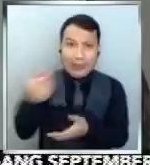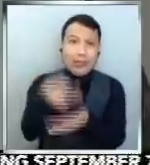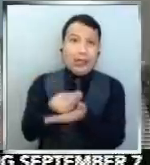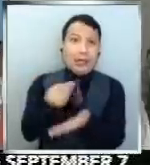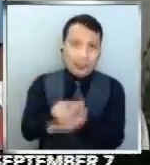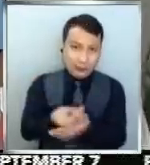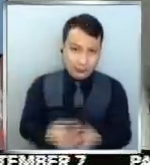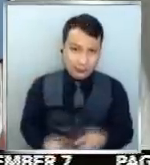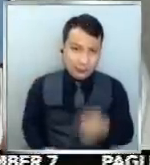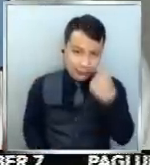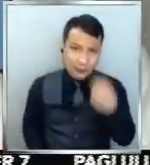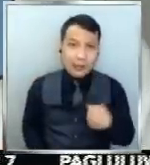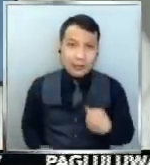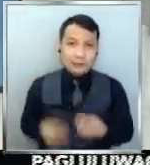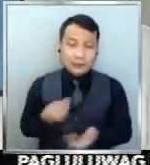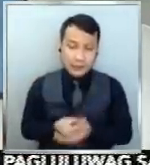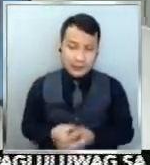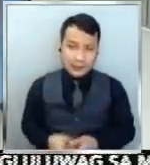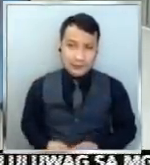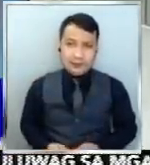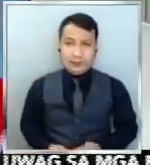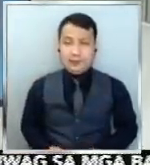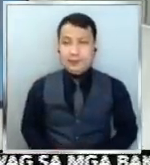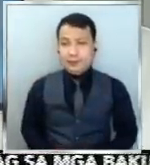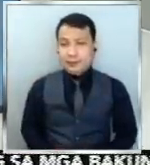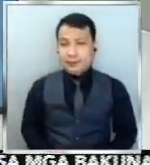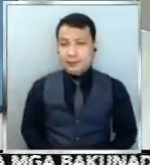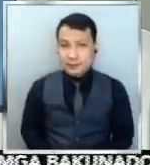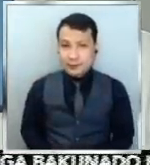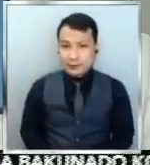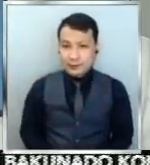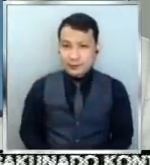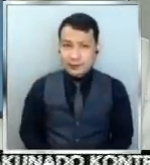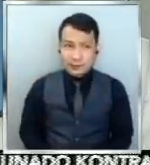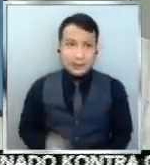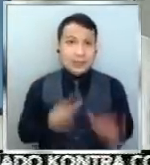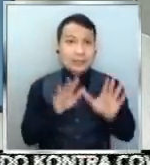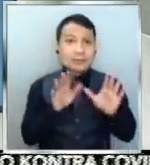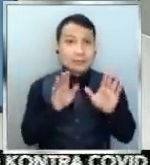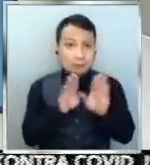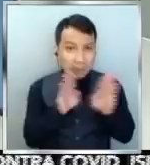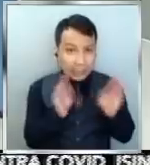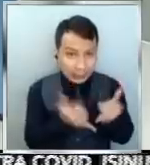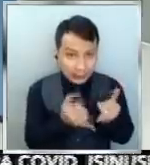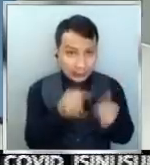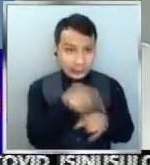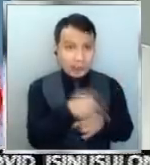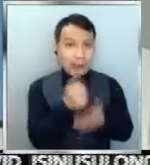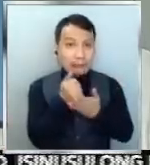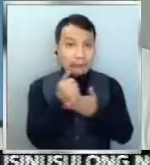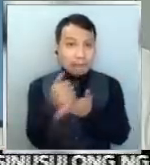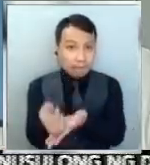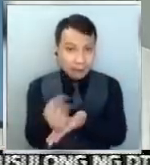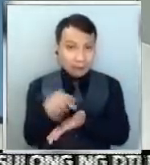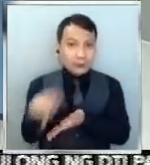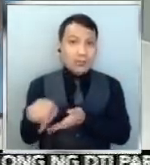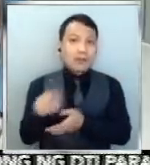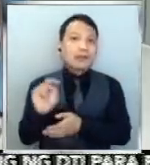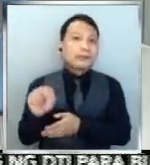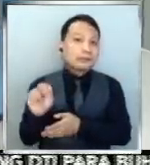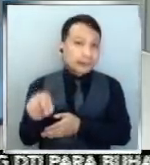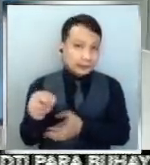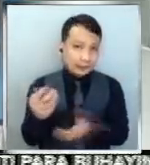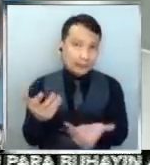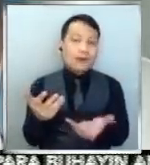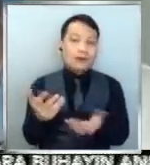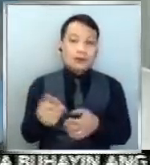akin. Barangay is dapat tumutulong sa mga taong mga nangangailangan kasi nga sila